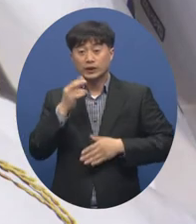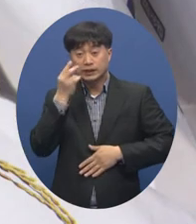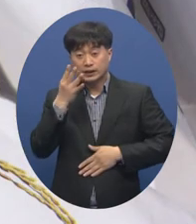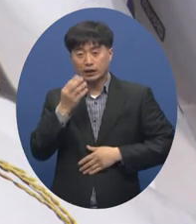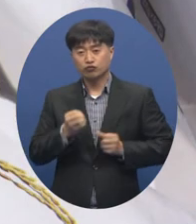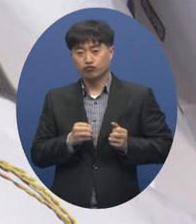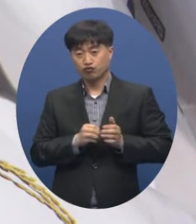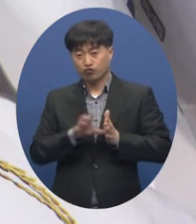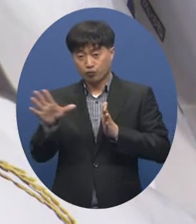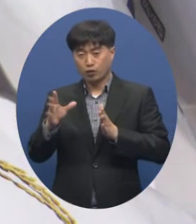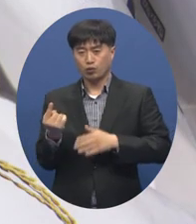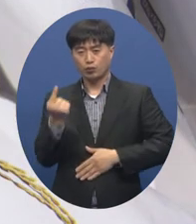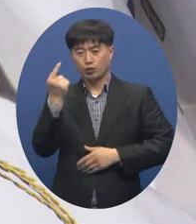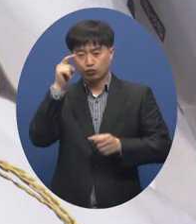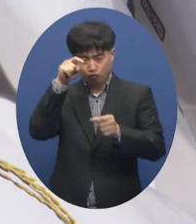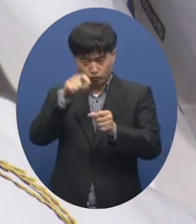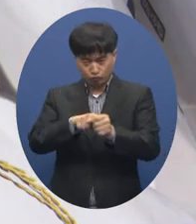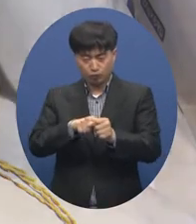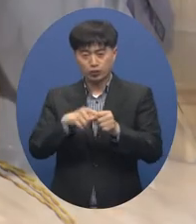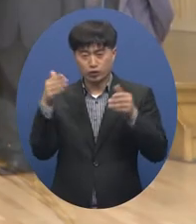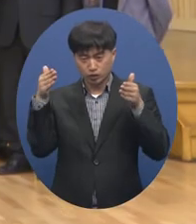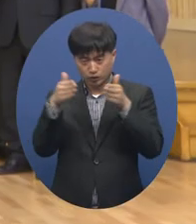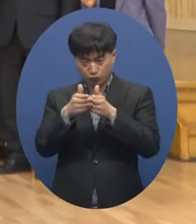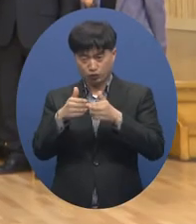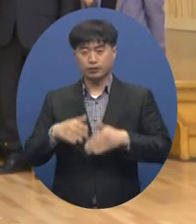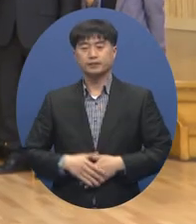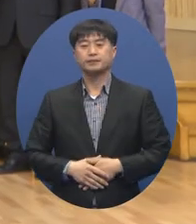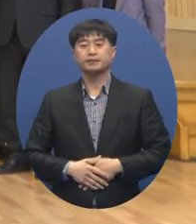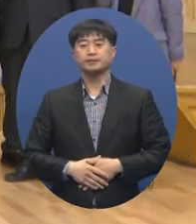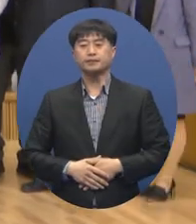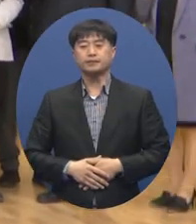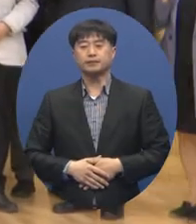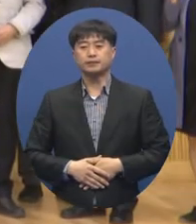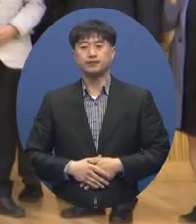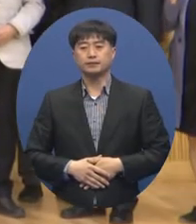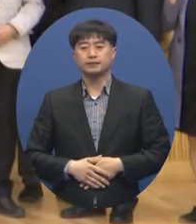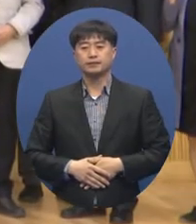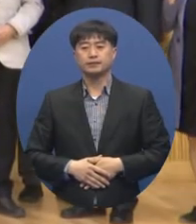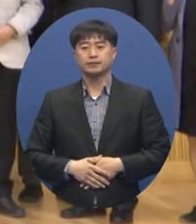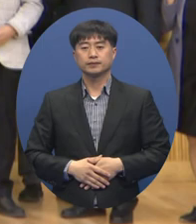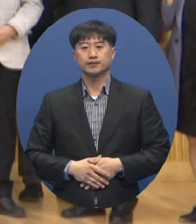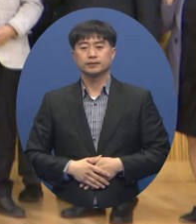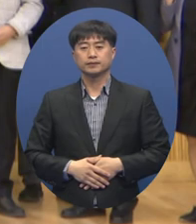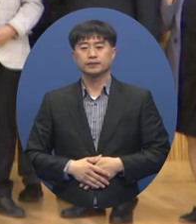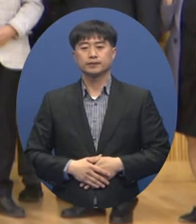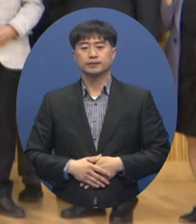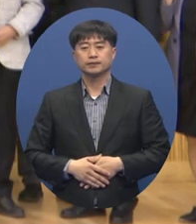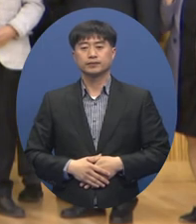경기미의 명성을 더 높일 수 있을지 주목됩니다. 경기 슈TV 최창순입니다.